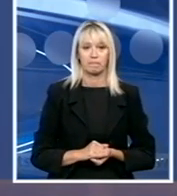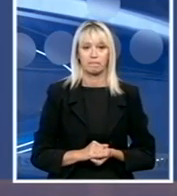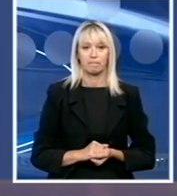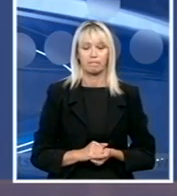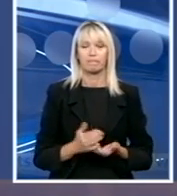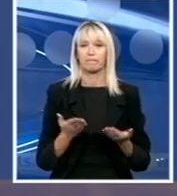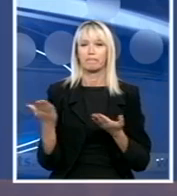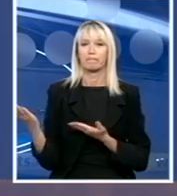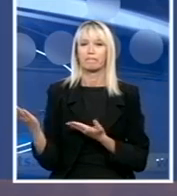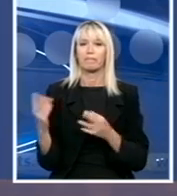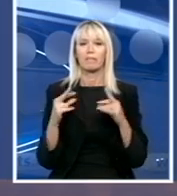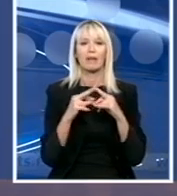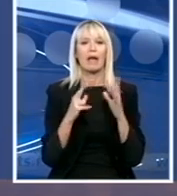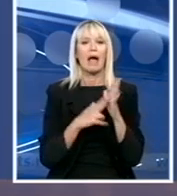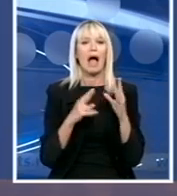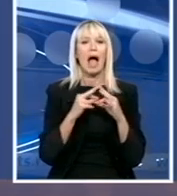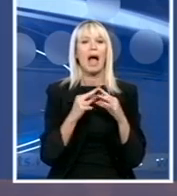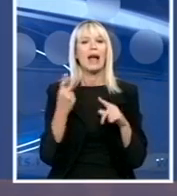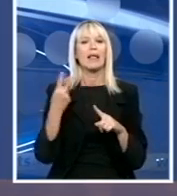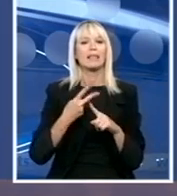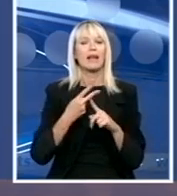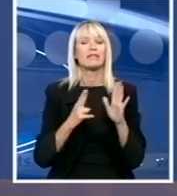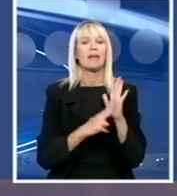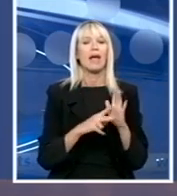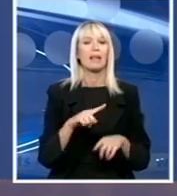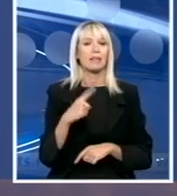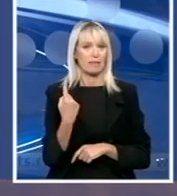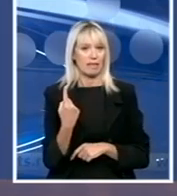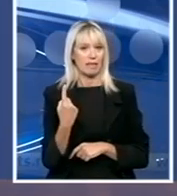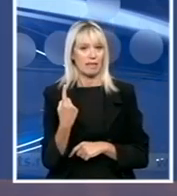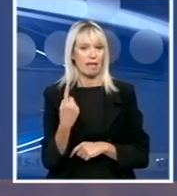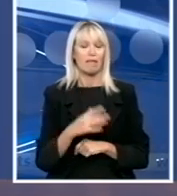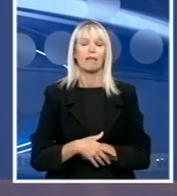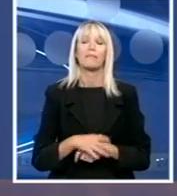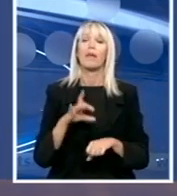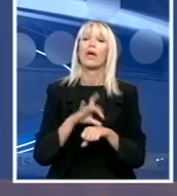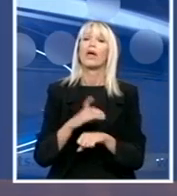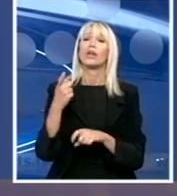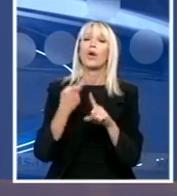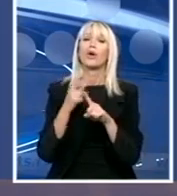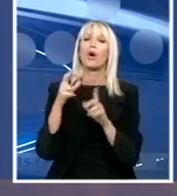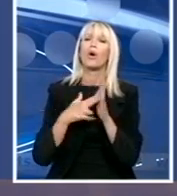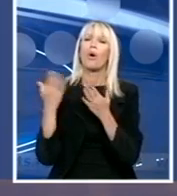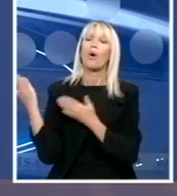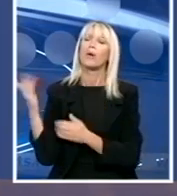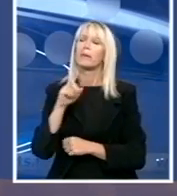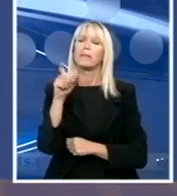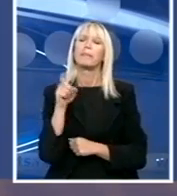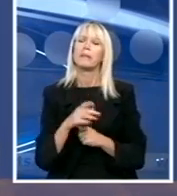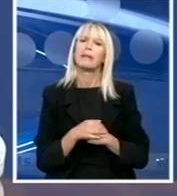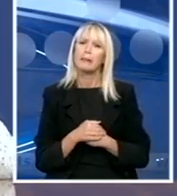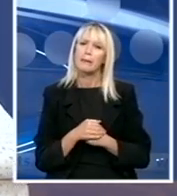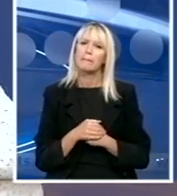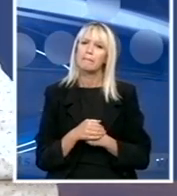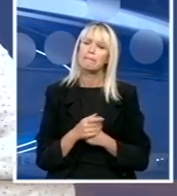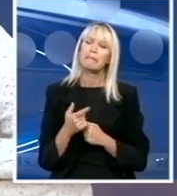Izvolite, Ana, televizija N1, izvolite. Ana Novaković, N1. Za doktora Kona imam jedno pitanje. Prvo bih volila pred pitanje da